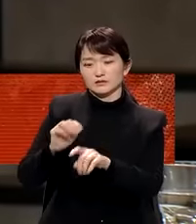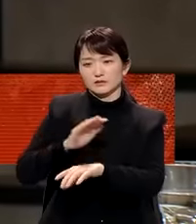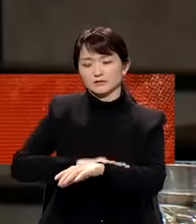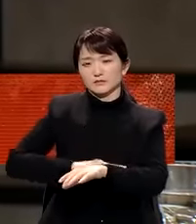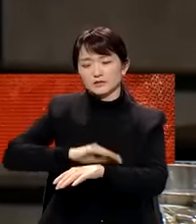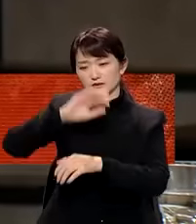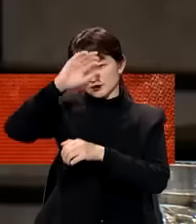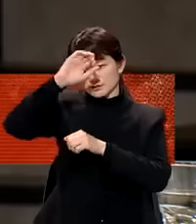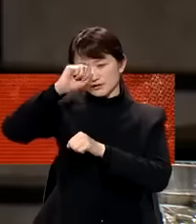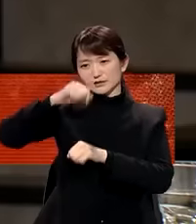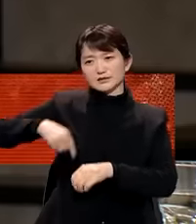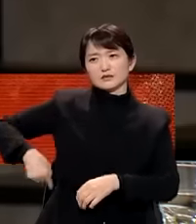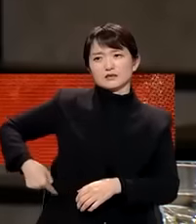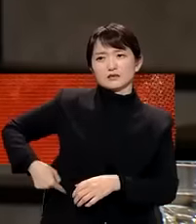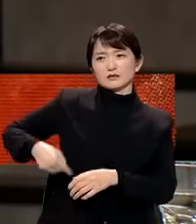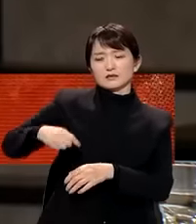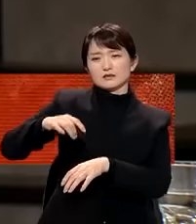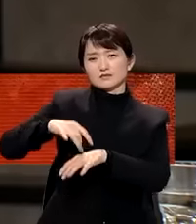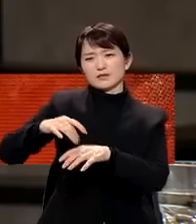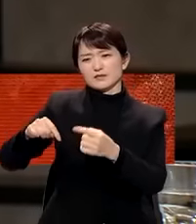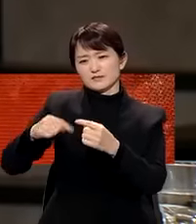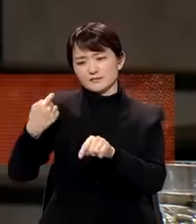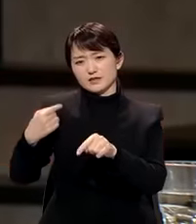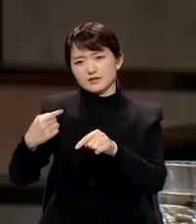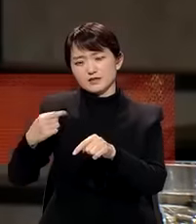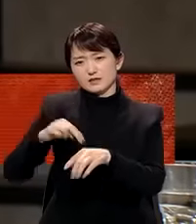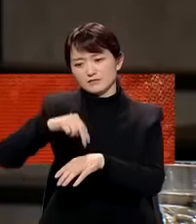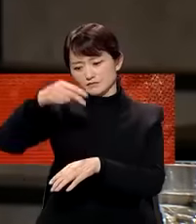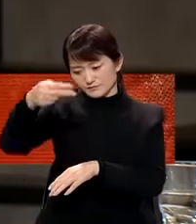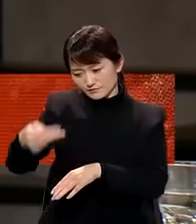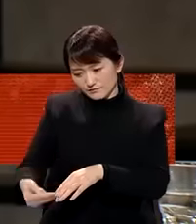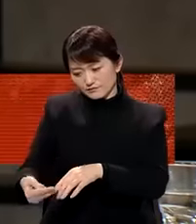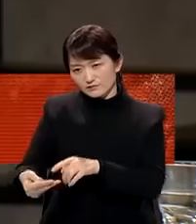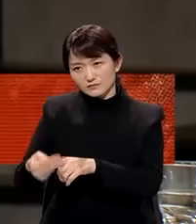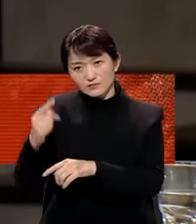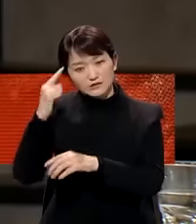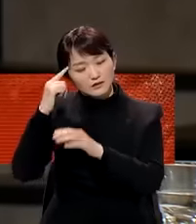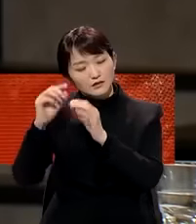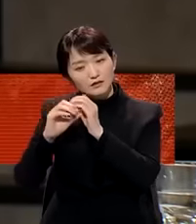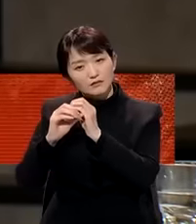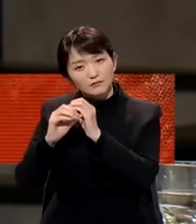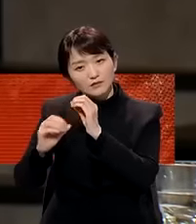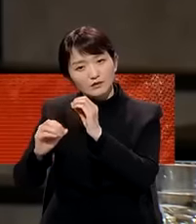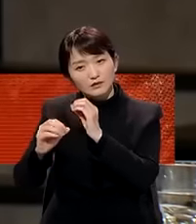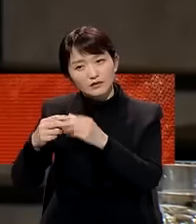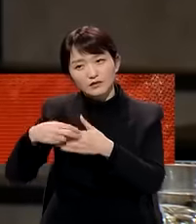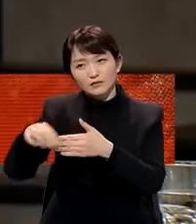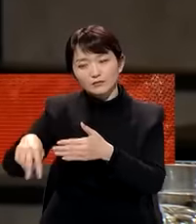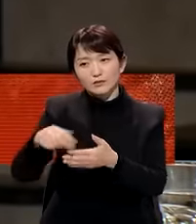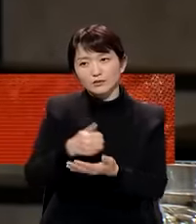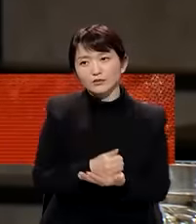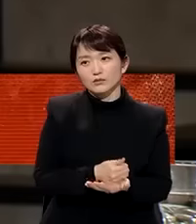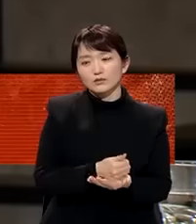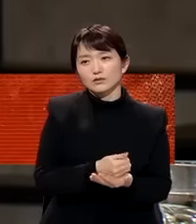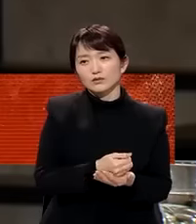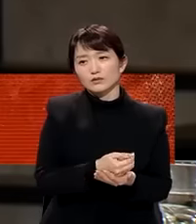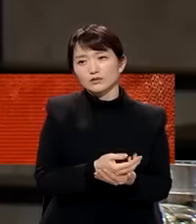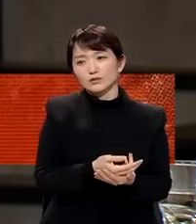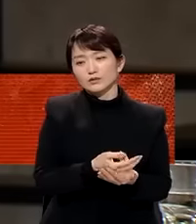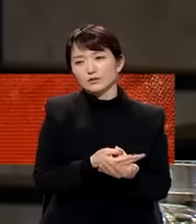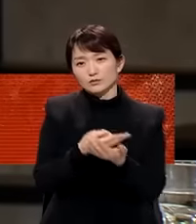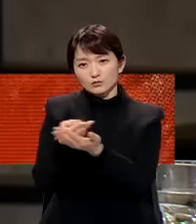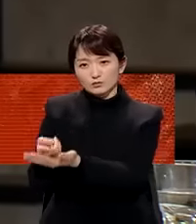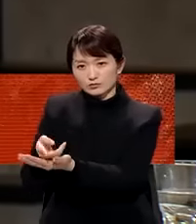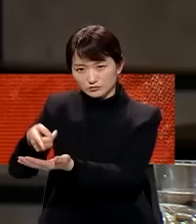다리 허리에 어 골절 상등 중상을 입고 거의 뭐 의식 불명 상태로 병원으로 옮겨져서 수술까지